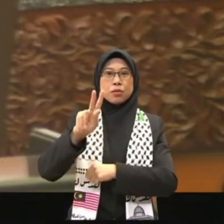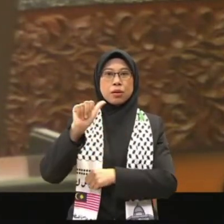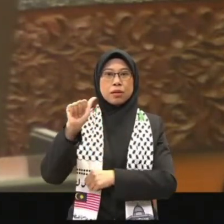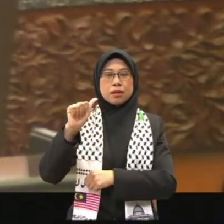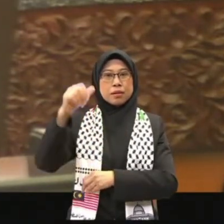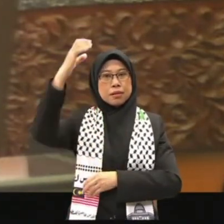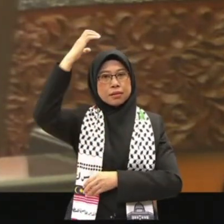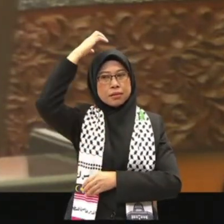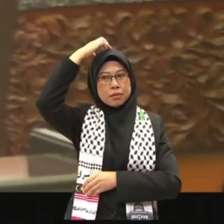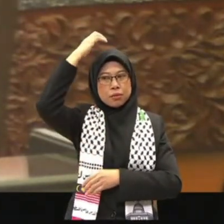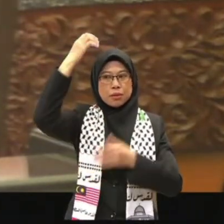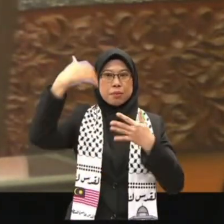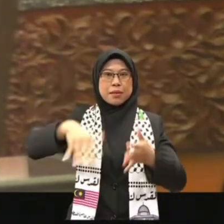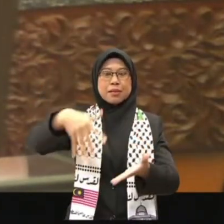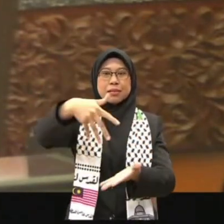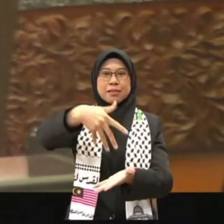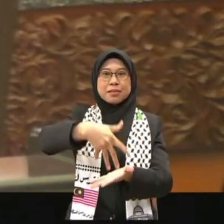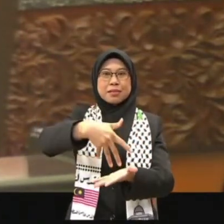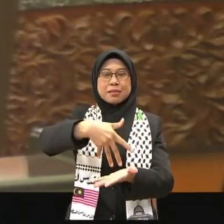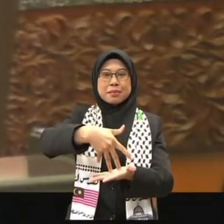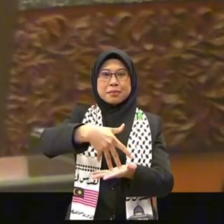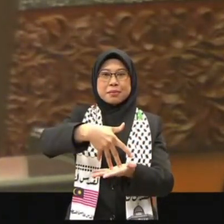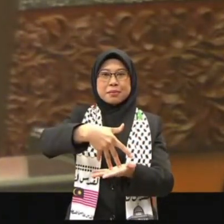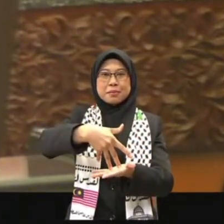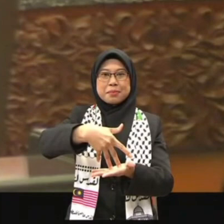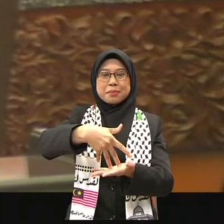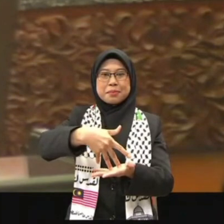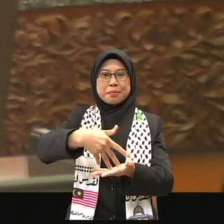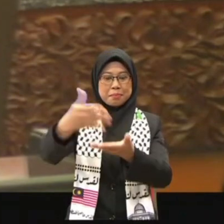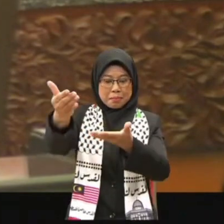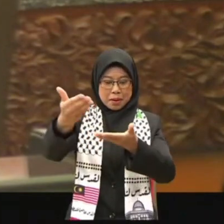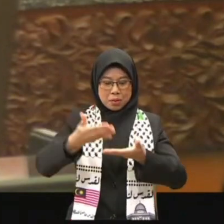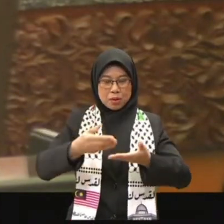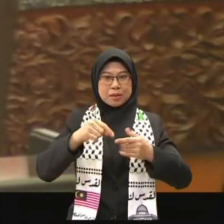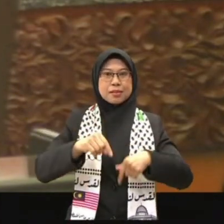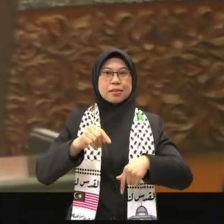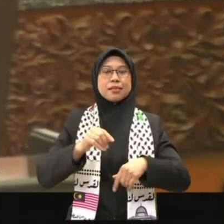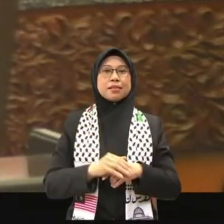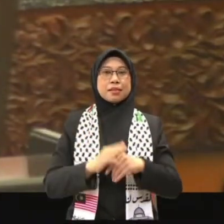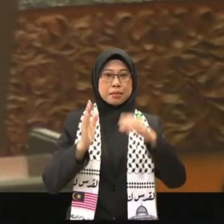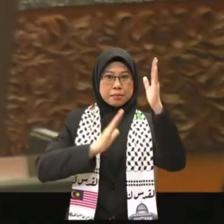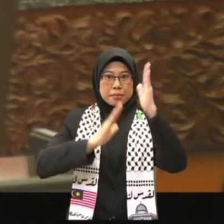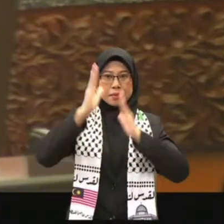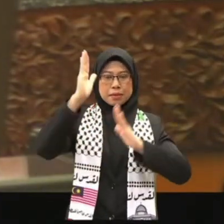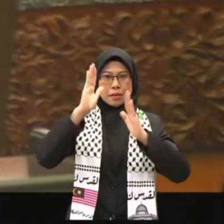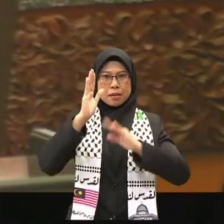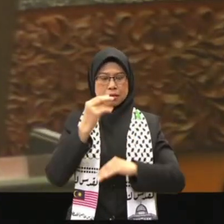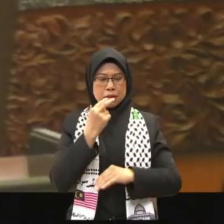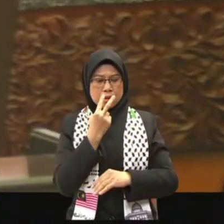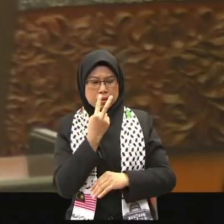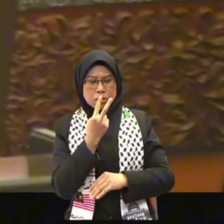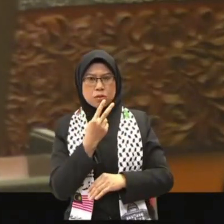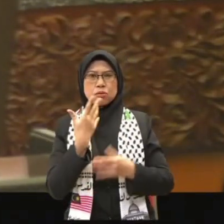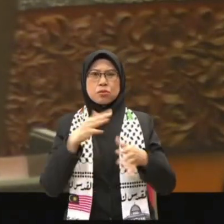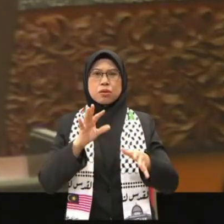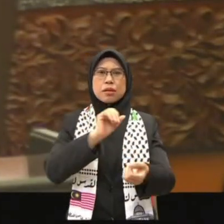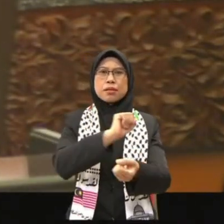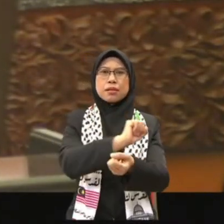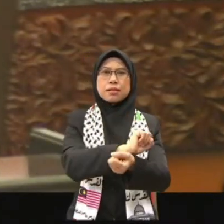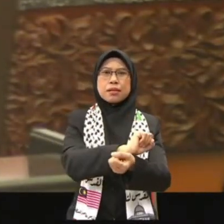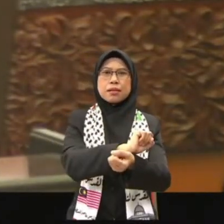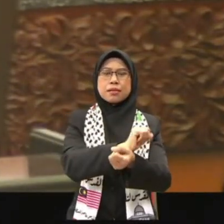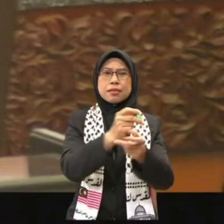dihukum penjara. Bawa balik ke sini, dan bila kita tengok balik, mereka telah ditangkap di kawasan